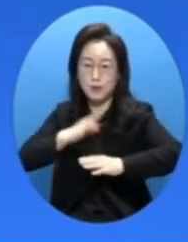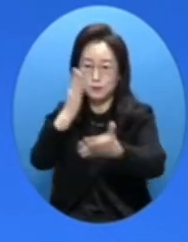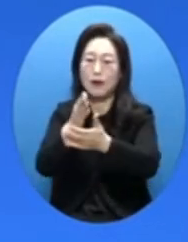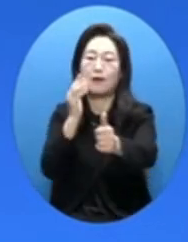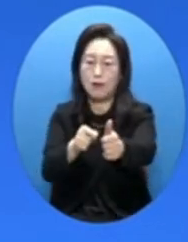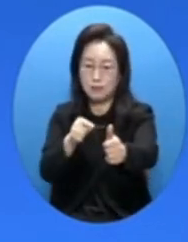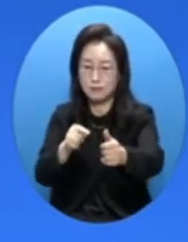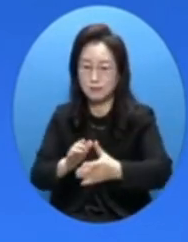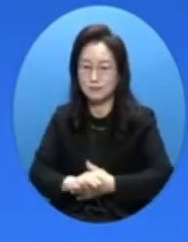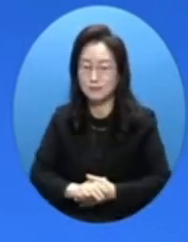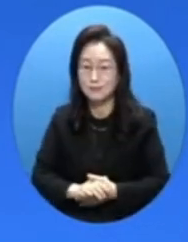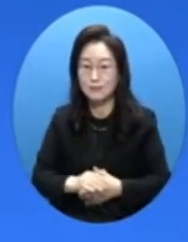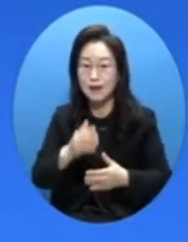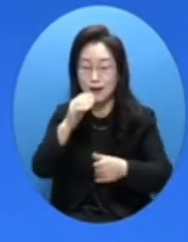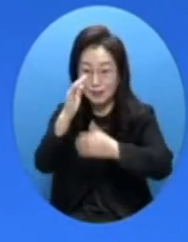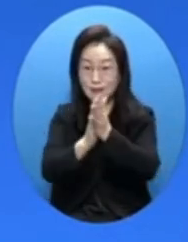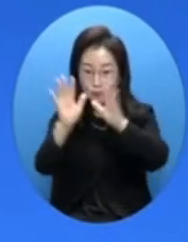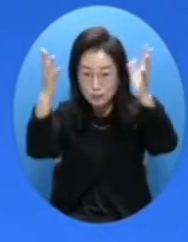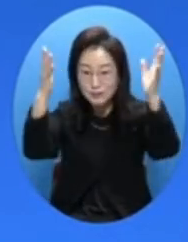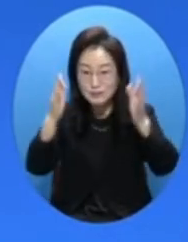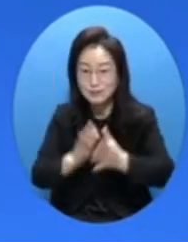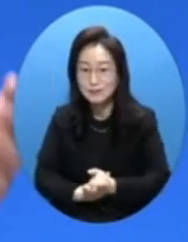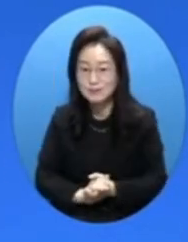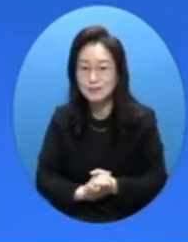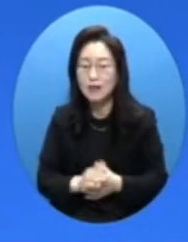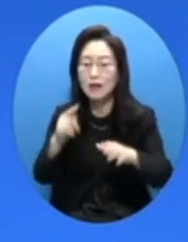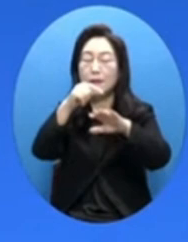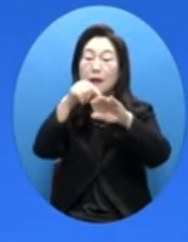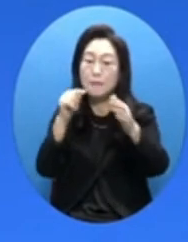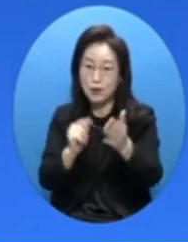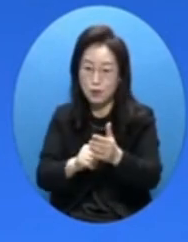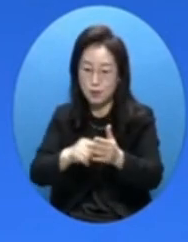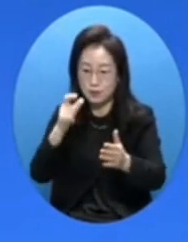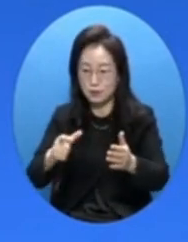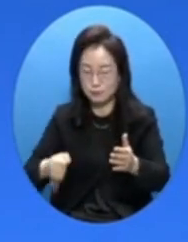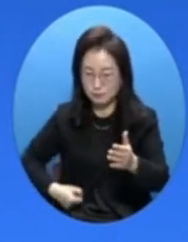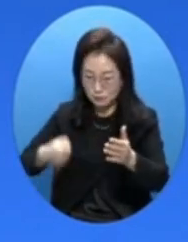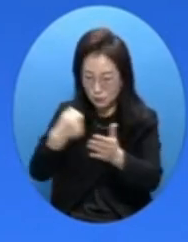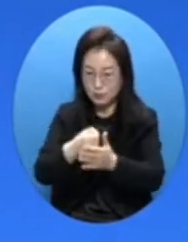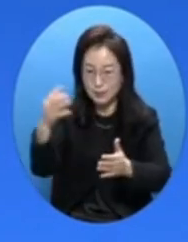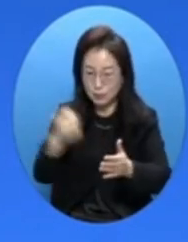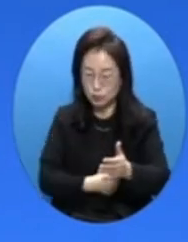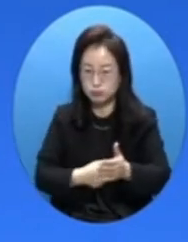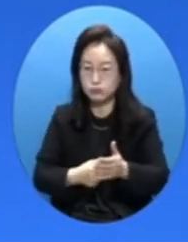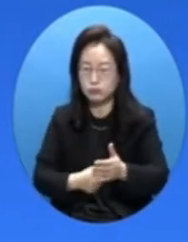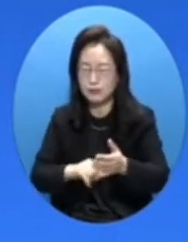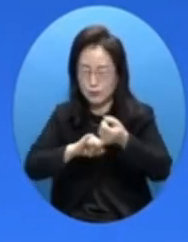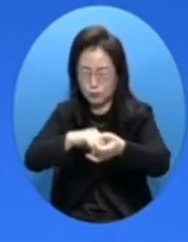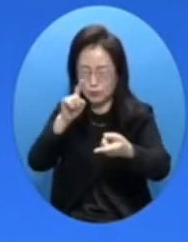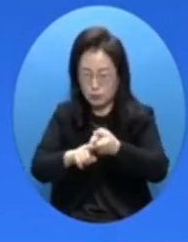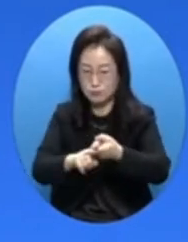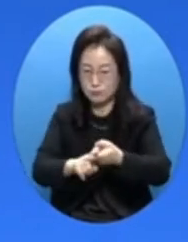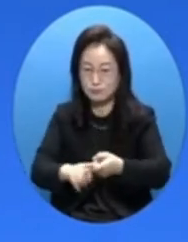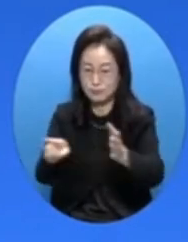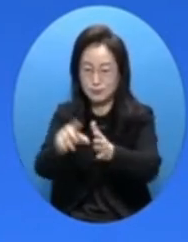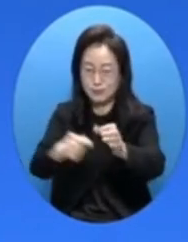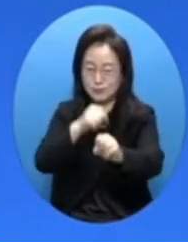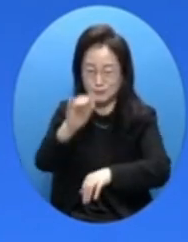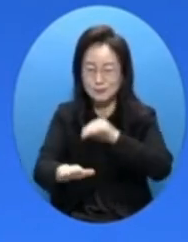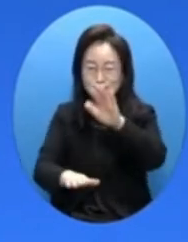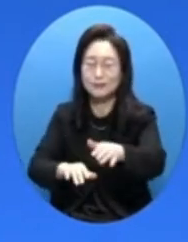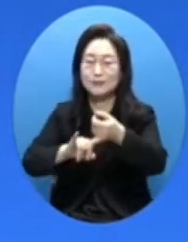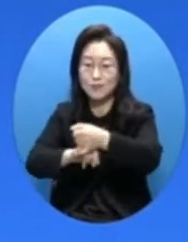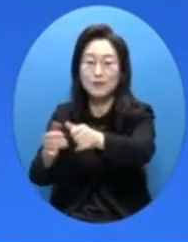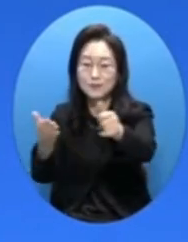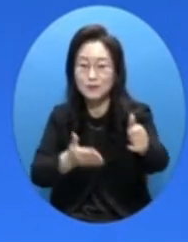말라. 할렐루야. 여러분의 약속의 말씀을 붙잡고 마음을 단단히 부여잡고 믿음으로 전쟁에 나가시길